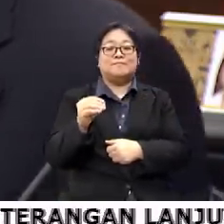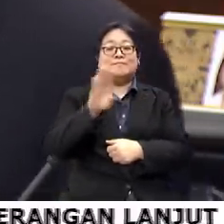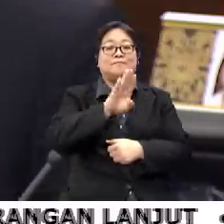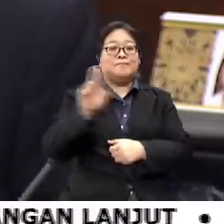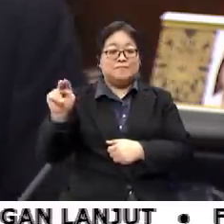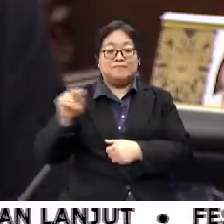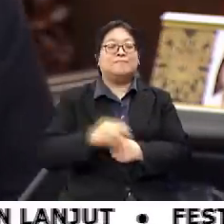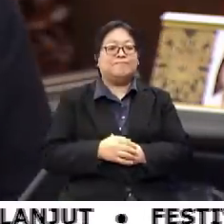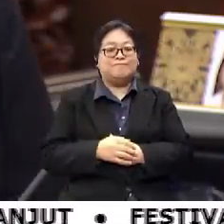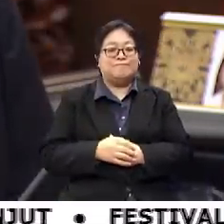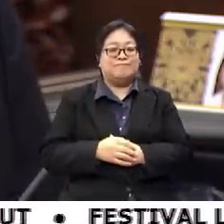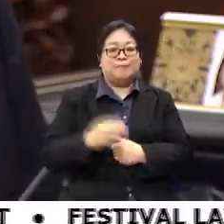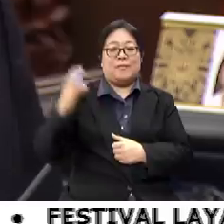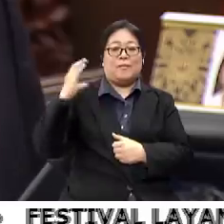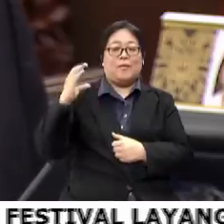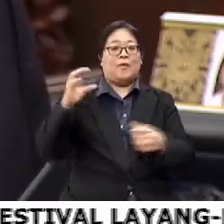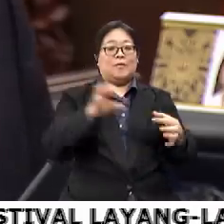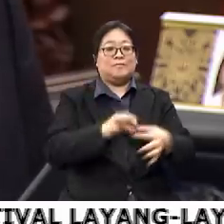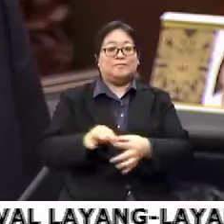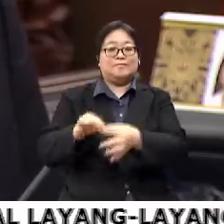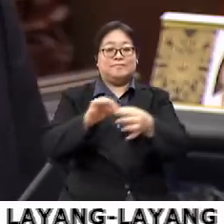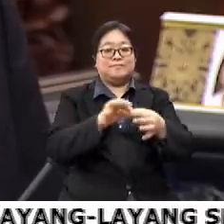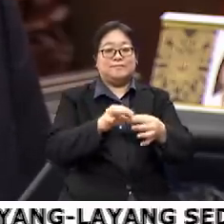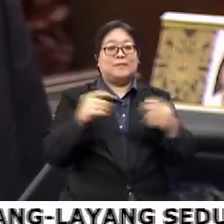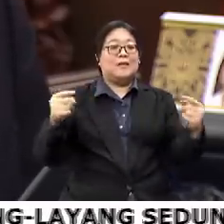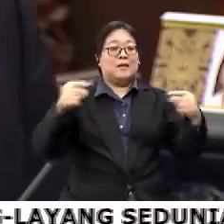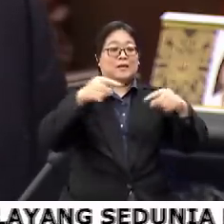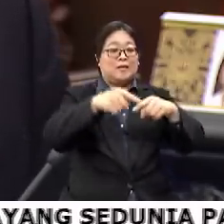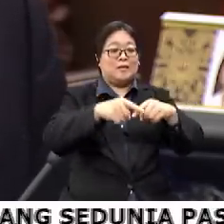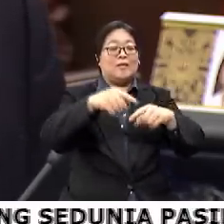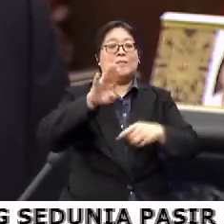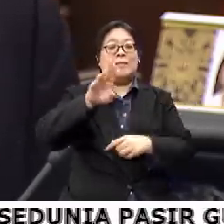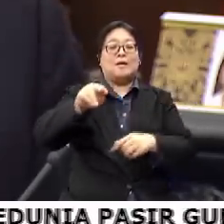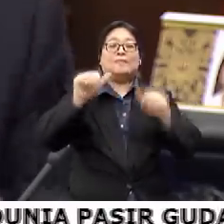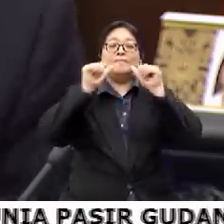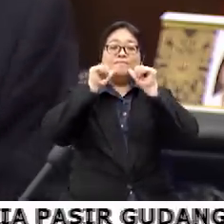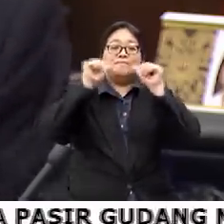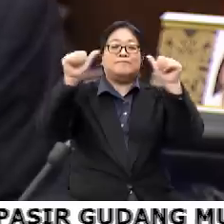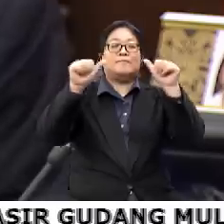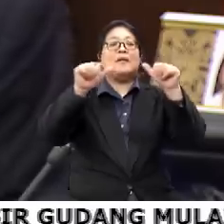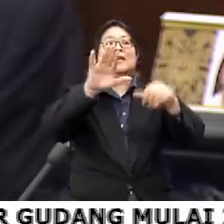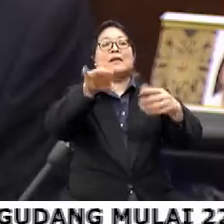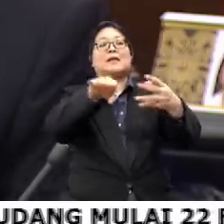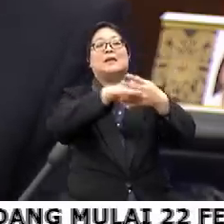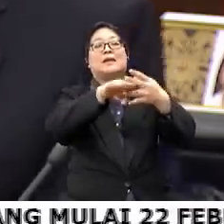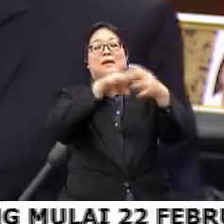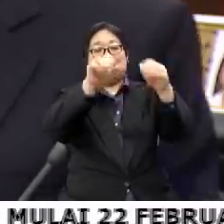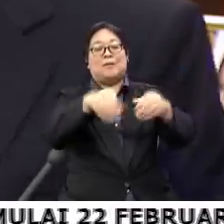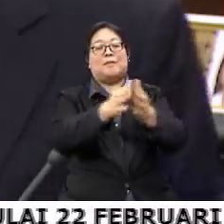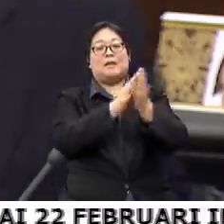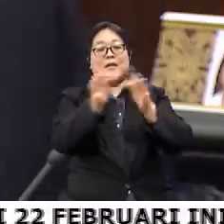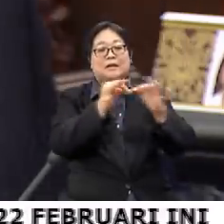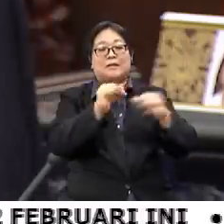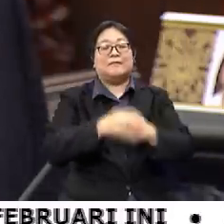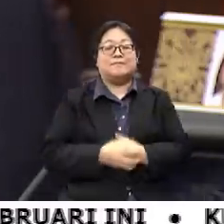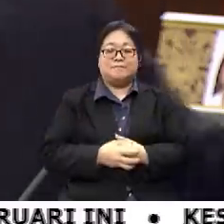Nasional. Di mana pengurusi perhubungan UMNO Barisan Nasional mengumumkan. Boleh minta penjelasan? Tarik